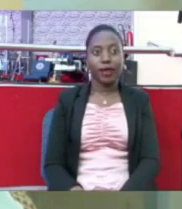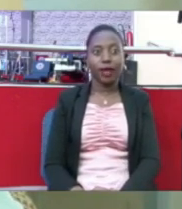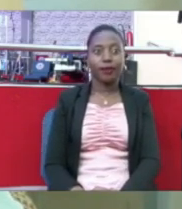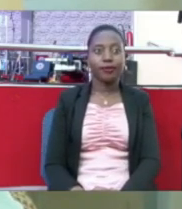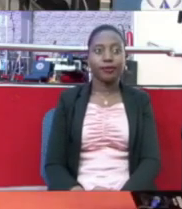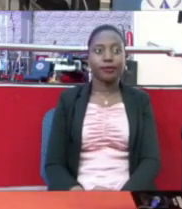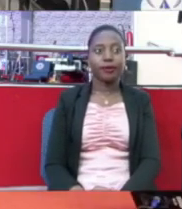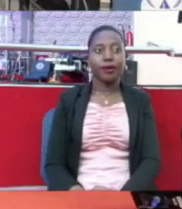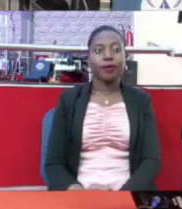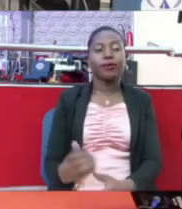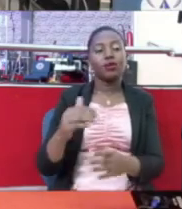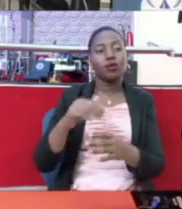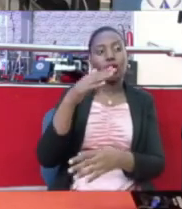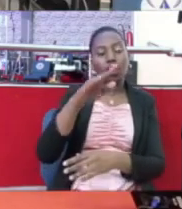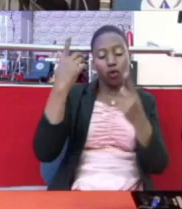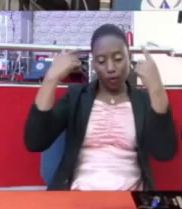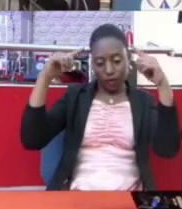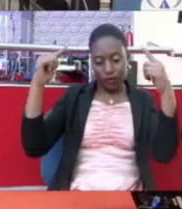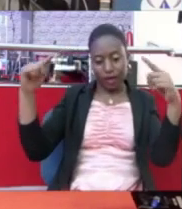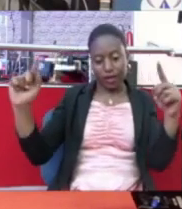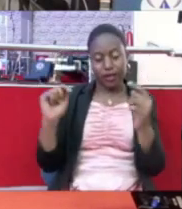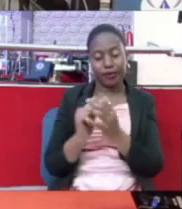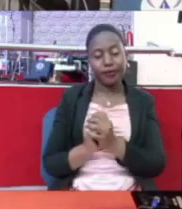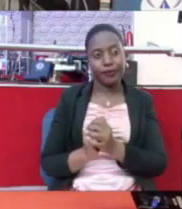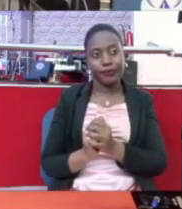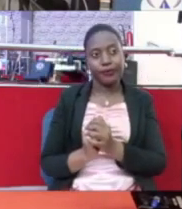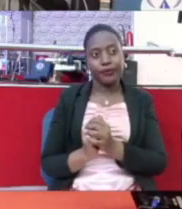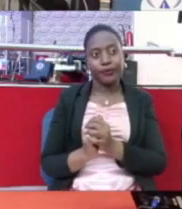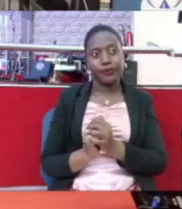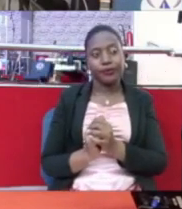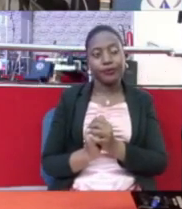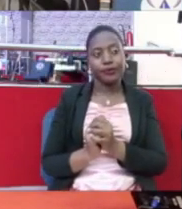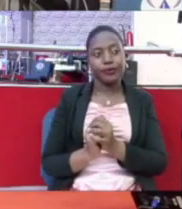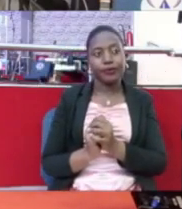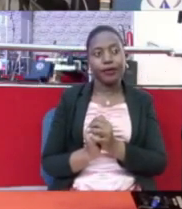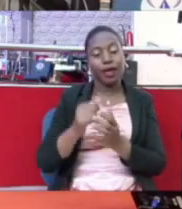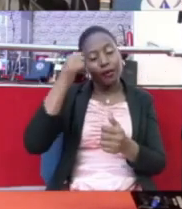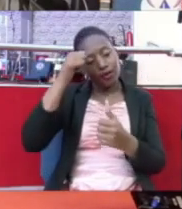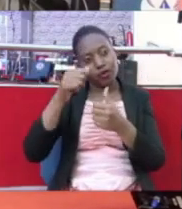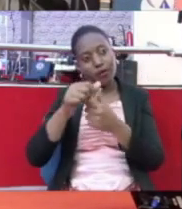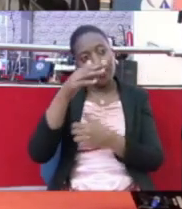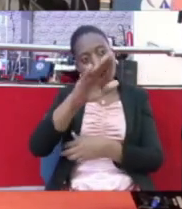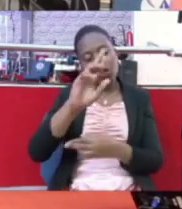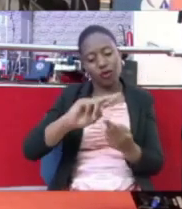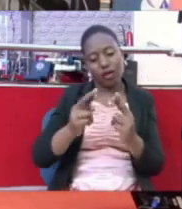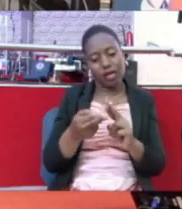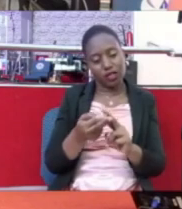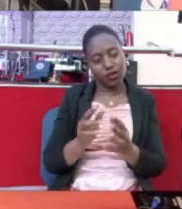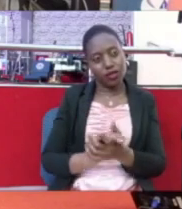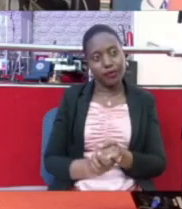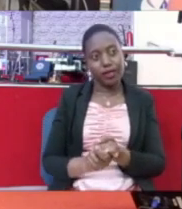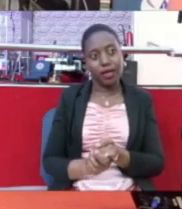In your wealth or in your prosperity, kwa ukwasi wako au kwa kunawirishwa, remember your relationships. Kumbuka